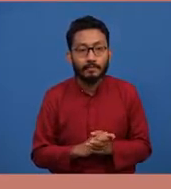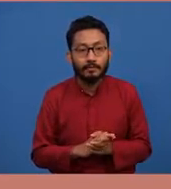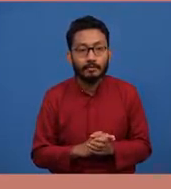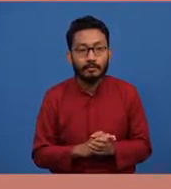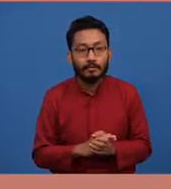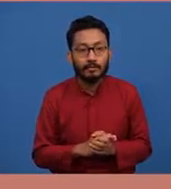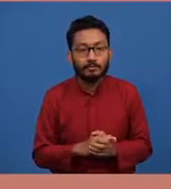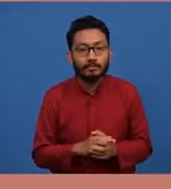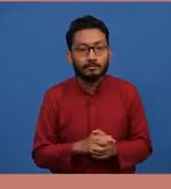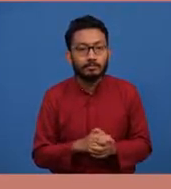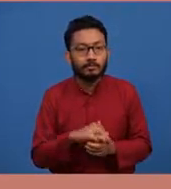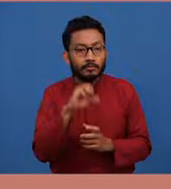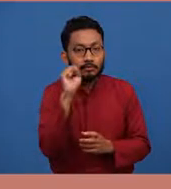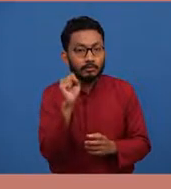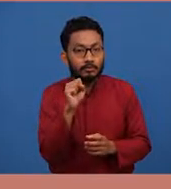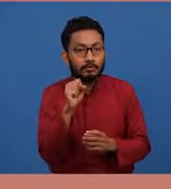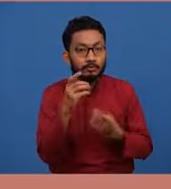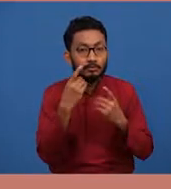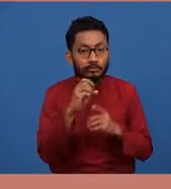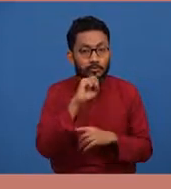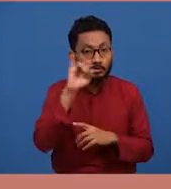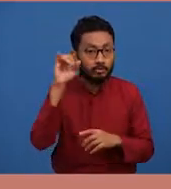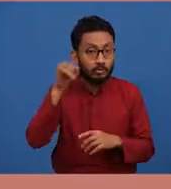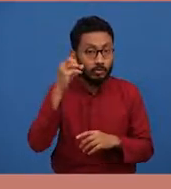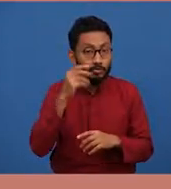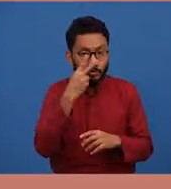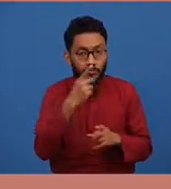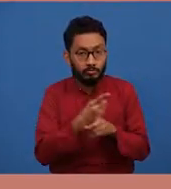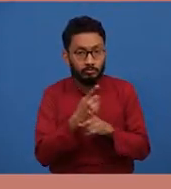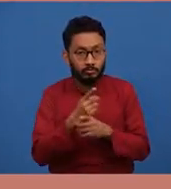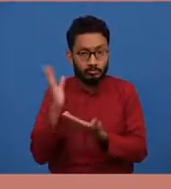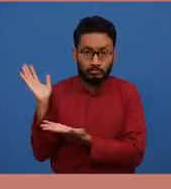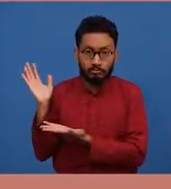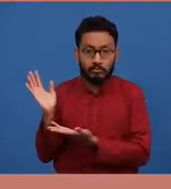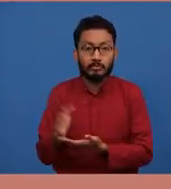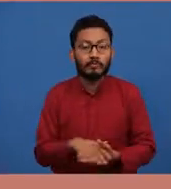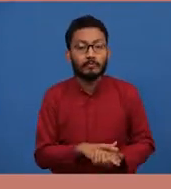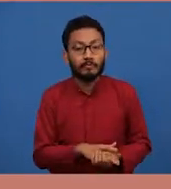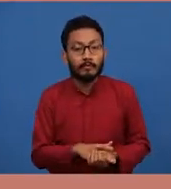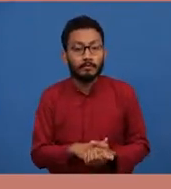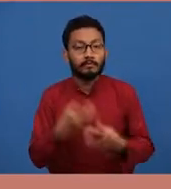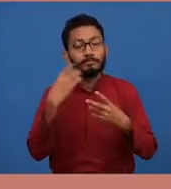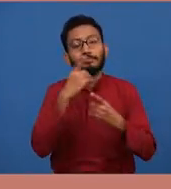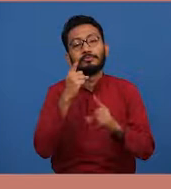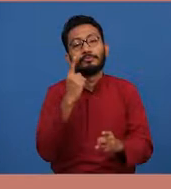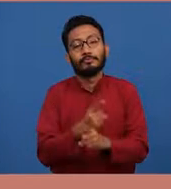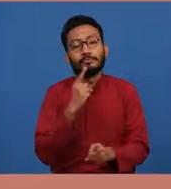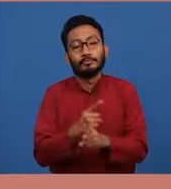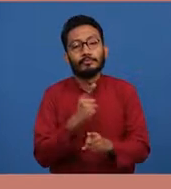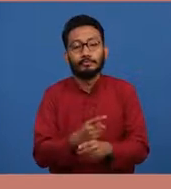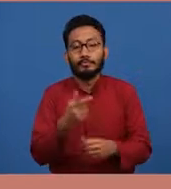Betulkah jawapannya, murid-murid? Ya, jawapan John betul.